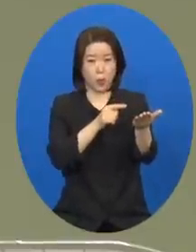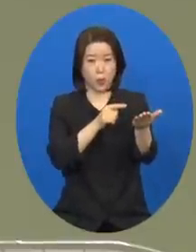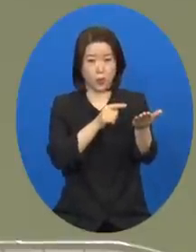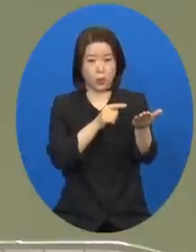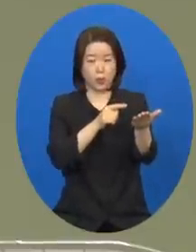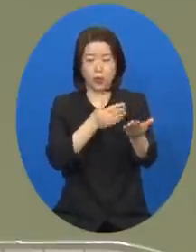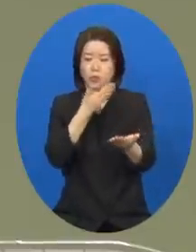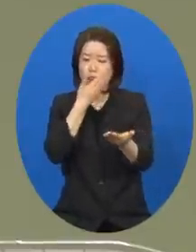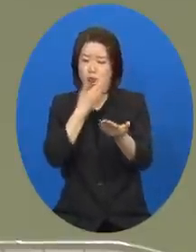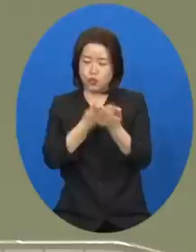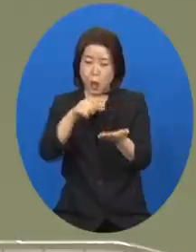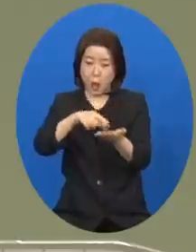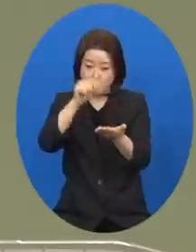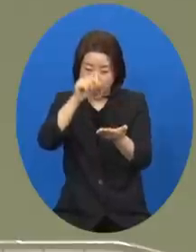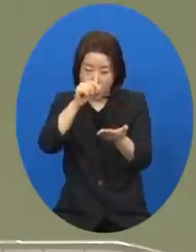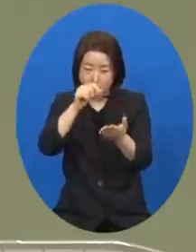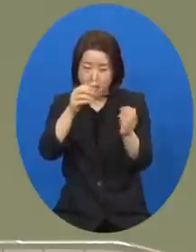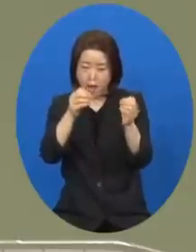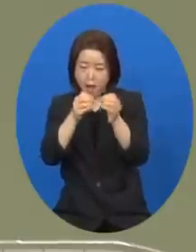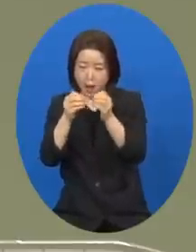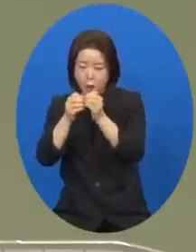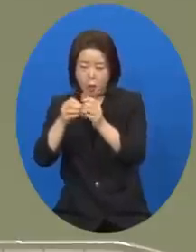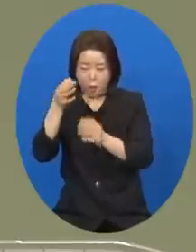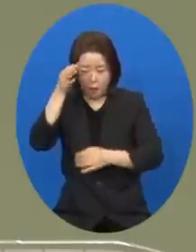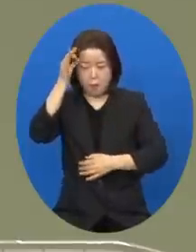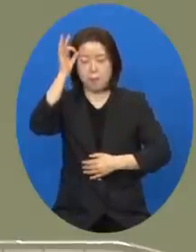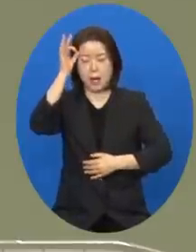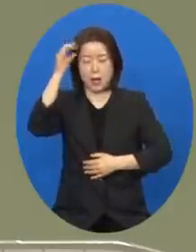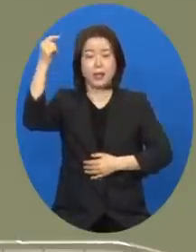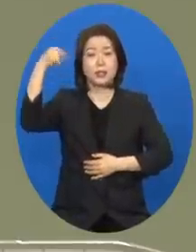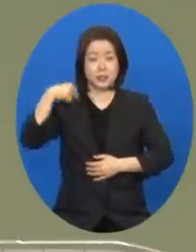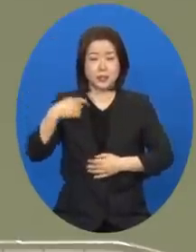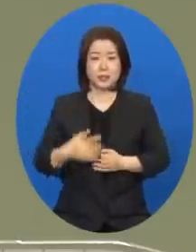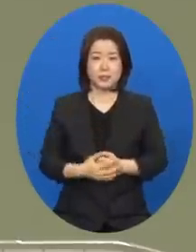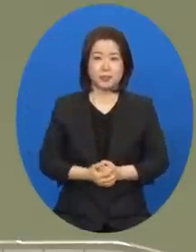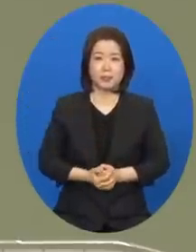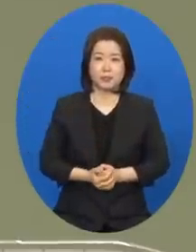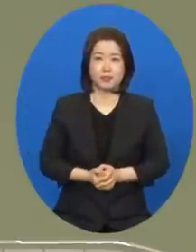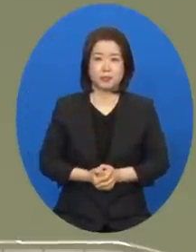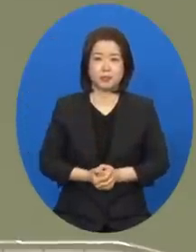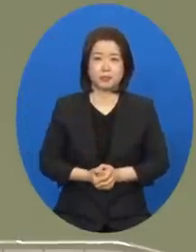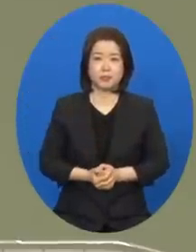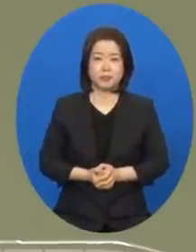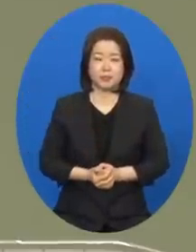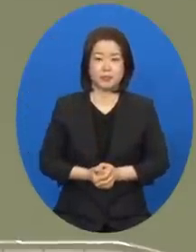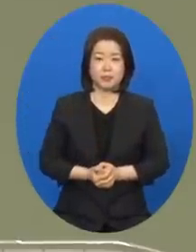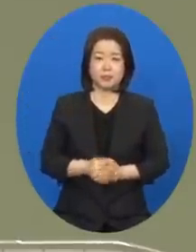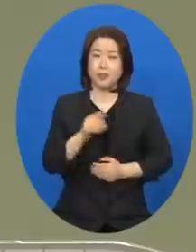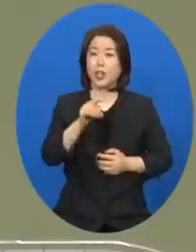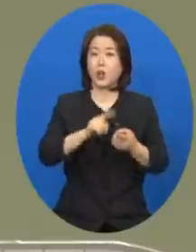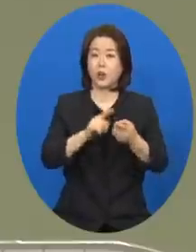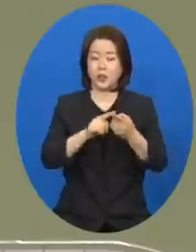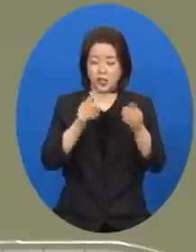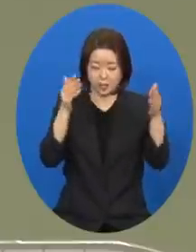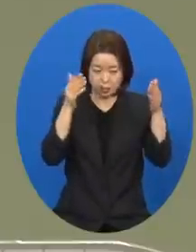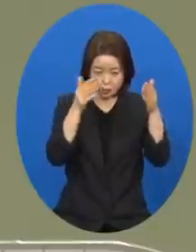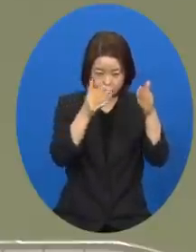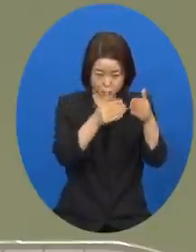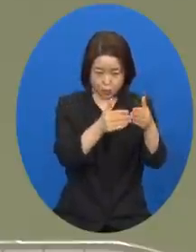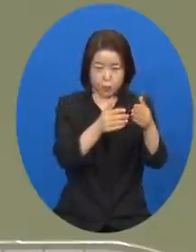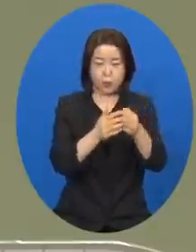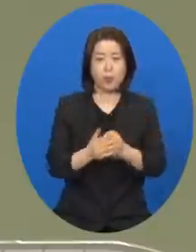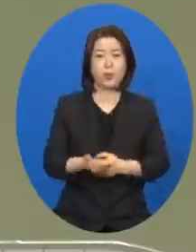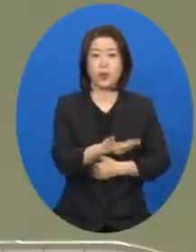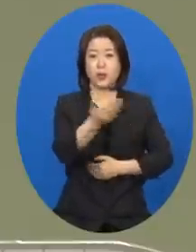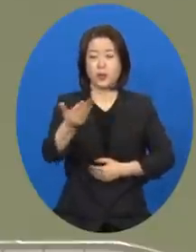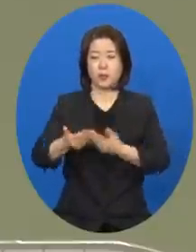깨닫게 하시려고 하십니다. 그런 느낌을 받았습니다. 그래서 오늘 그 점에 초점을 두고 여러분과 말씀을